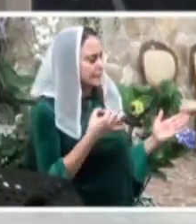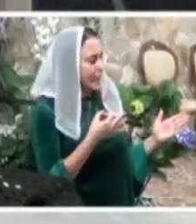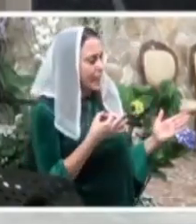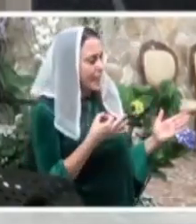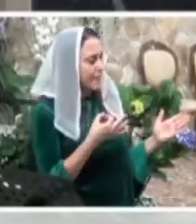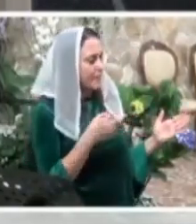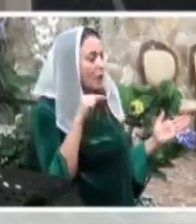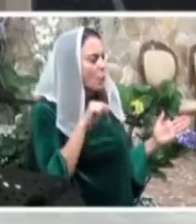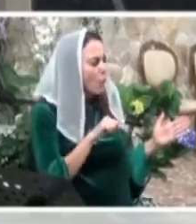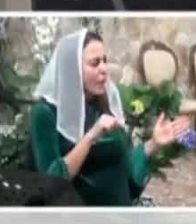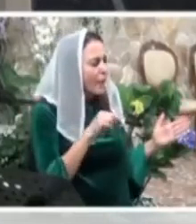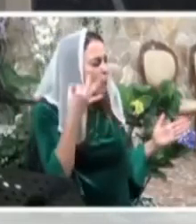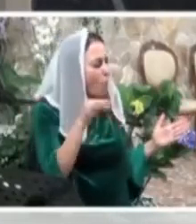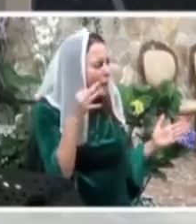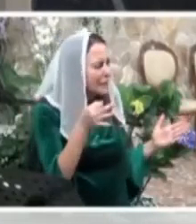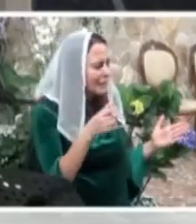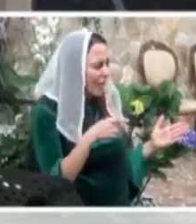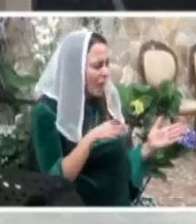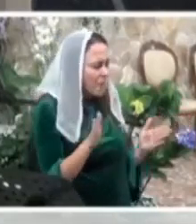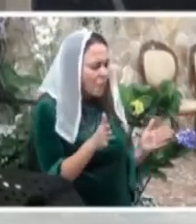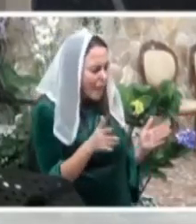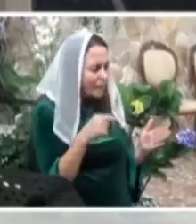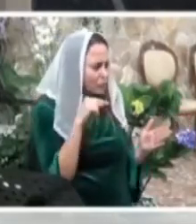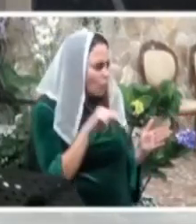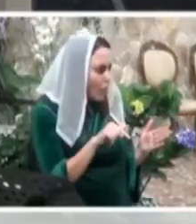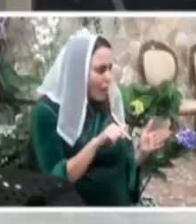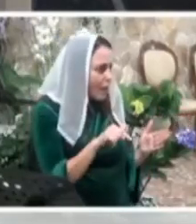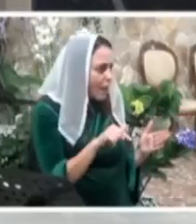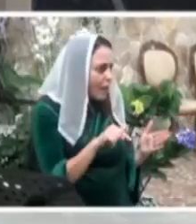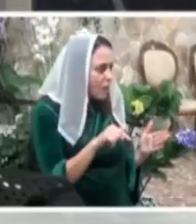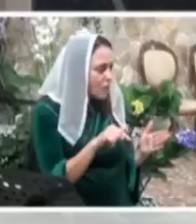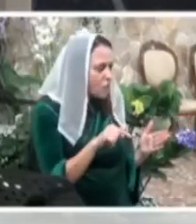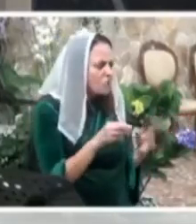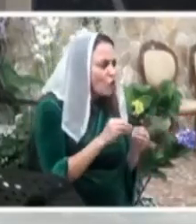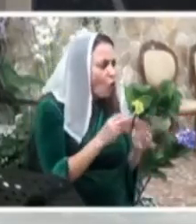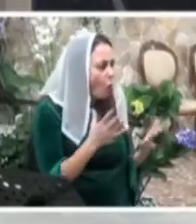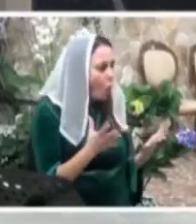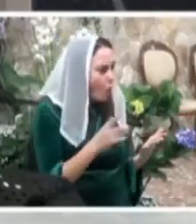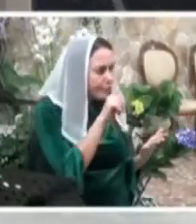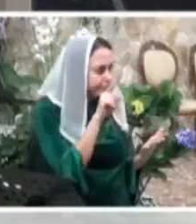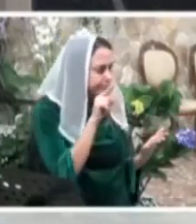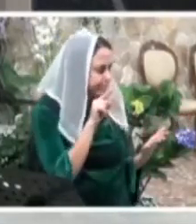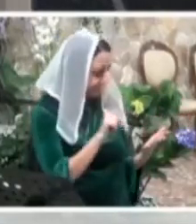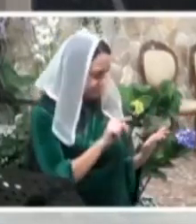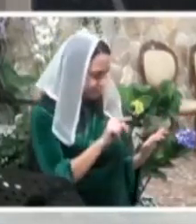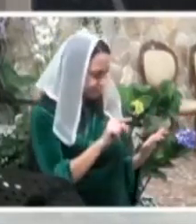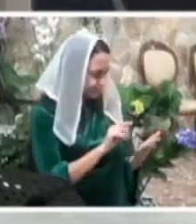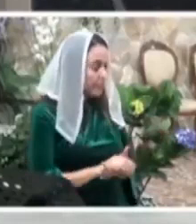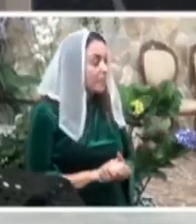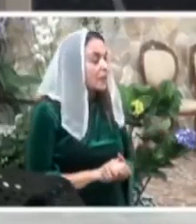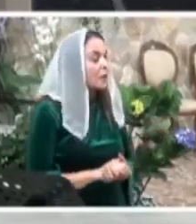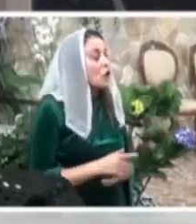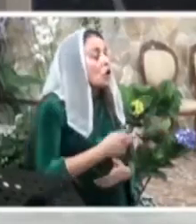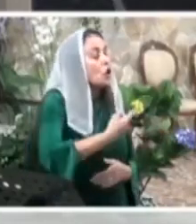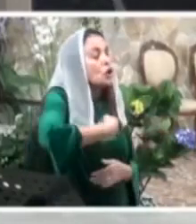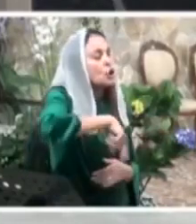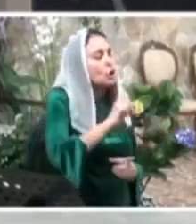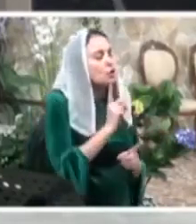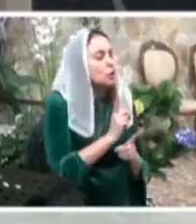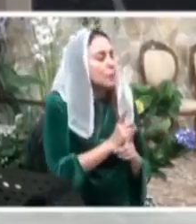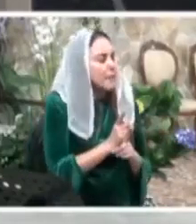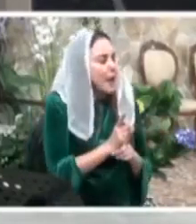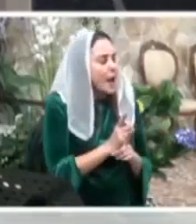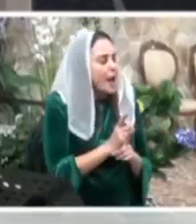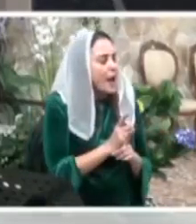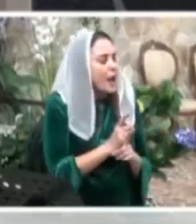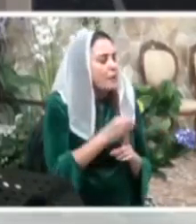qualità, quel momento che dobbiamo dedicare, coltivare, no? Con il Signore, il nostro rapporto col